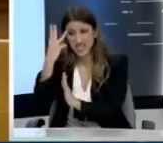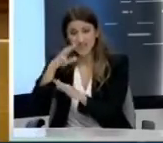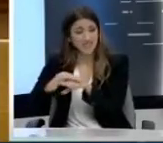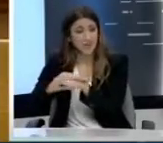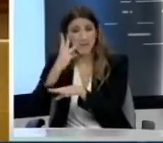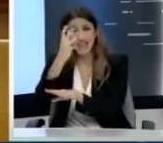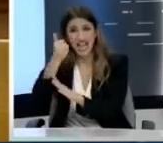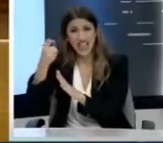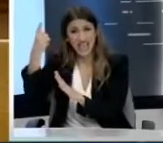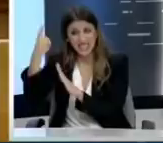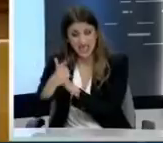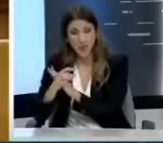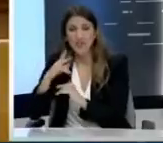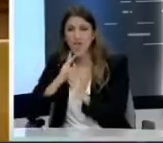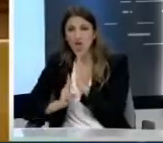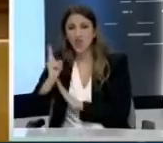36%,